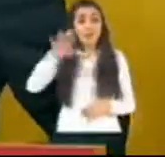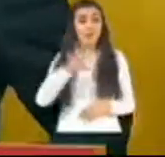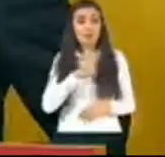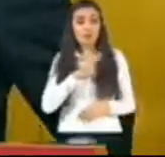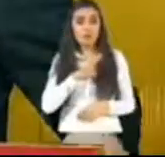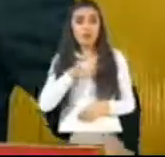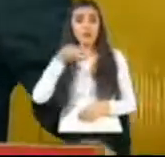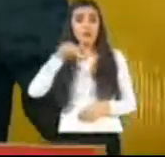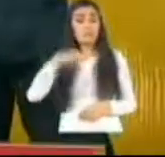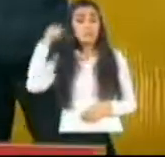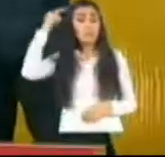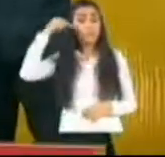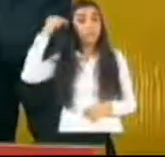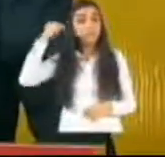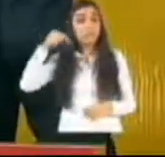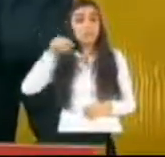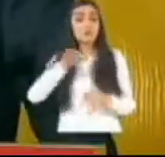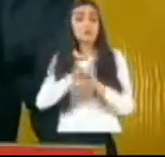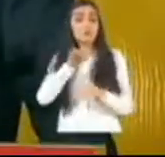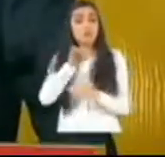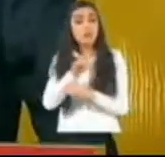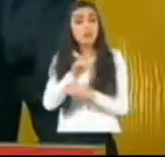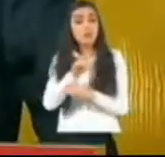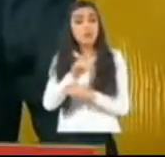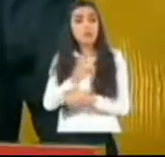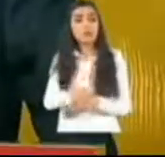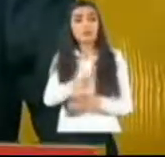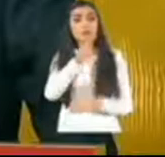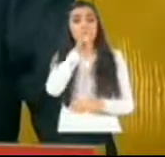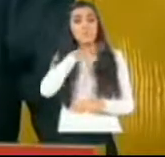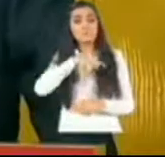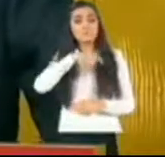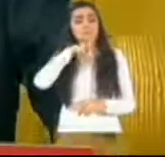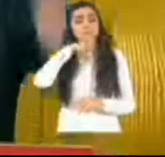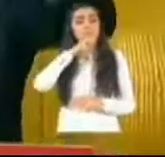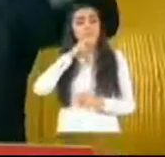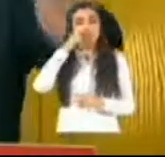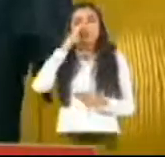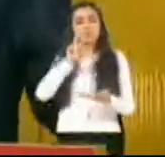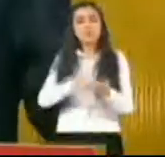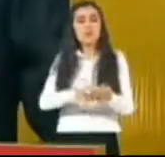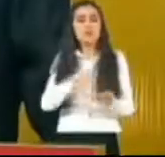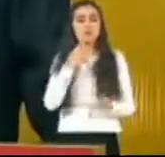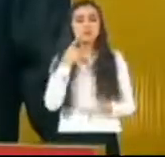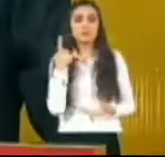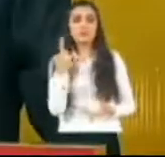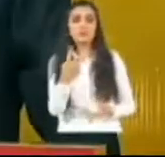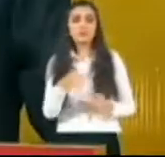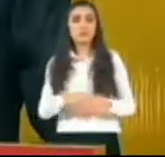varlığı, bu şuuru yaşatmaya son neferine kadar yeminlidir.